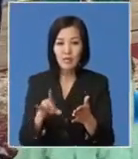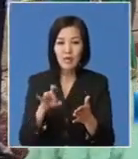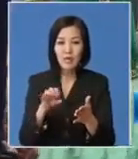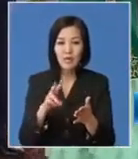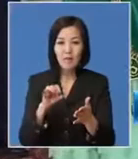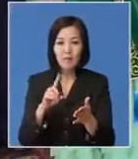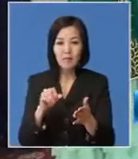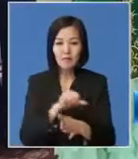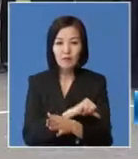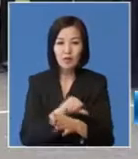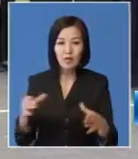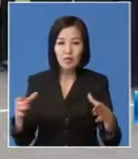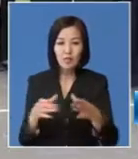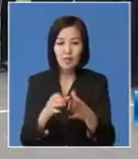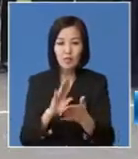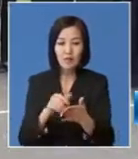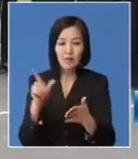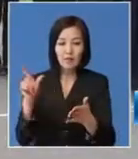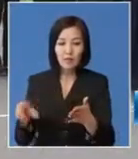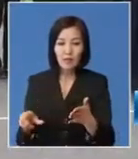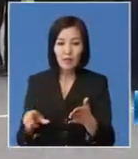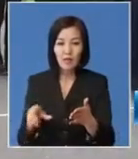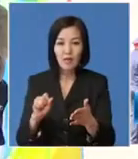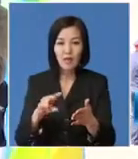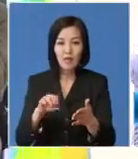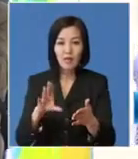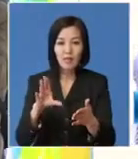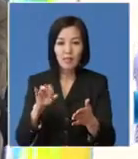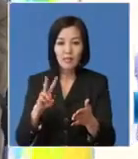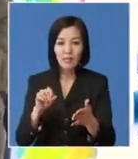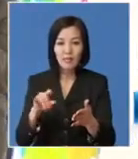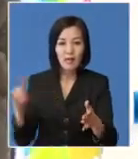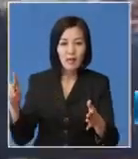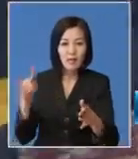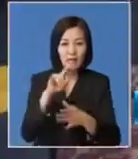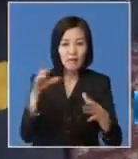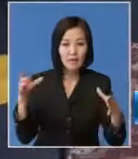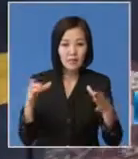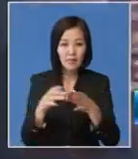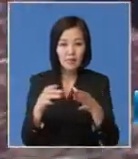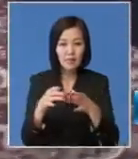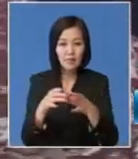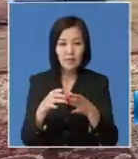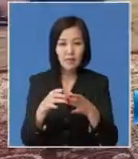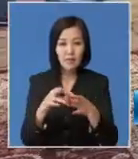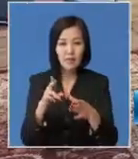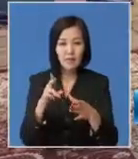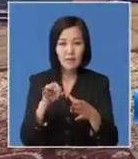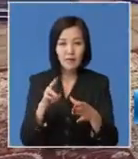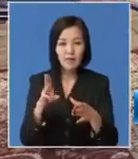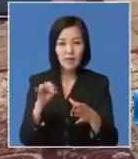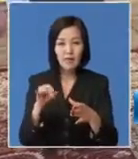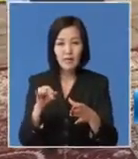Рамазанов, шекарашылар отрядының командирі подполковник Александр Сладкевич, авиациялық комендатура командирі майор Бахтияр